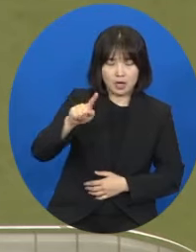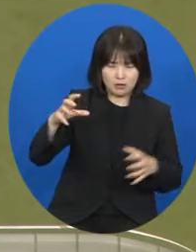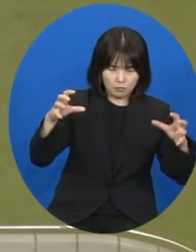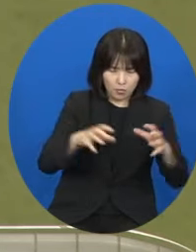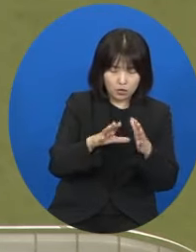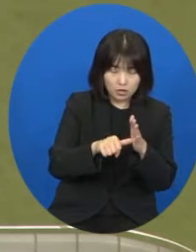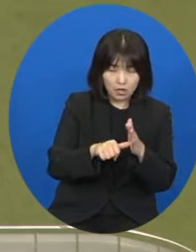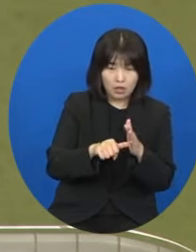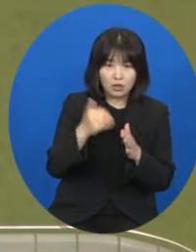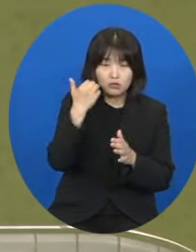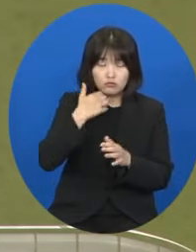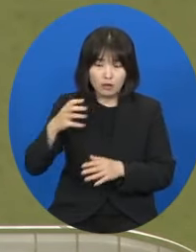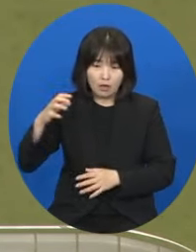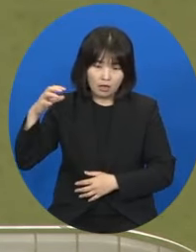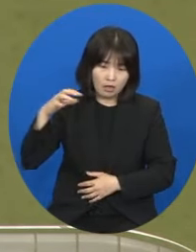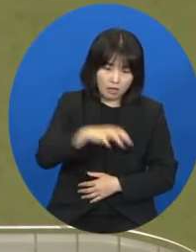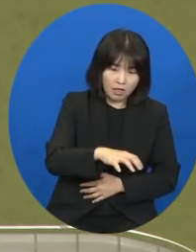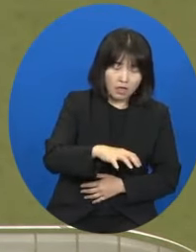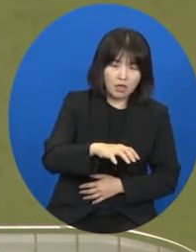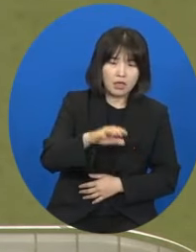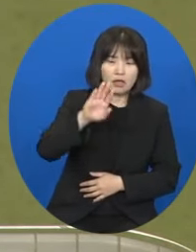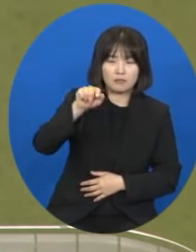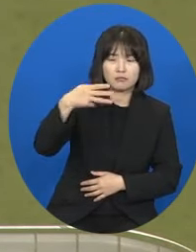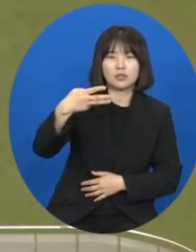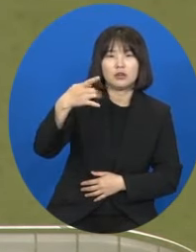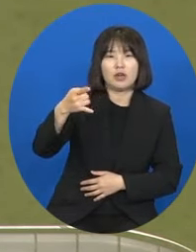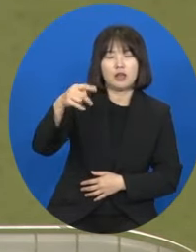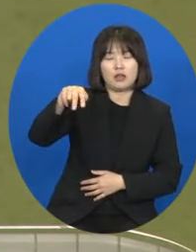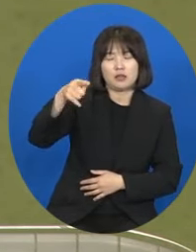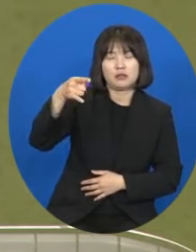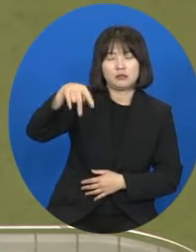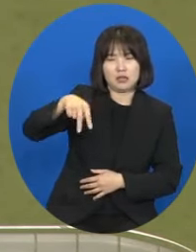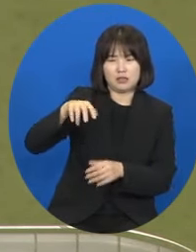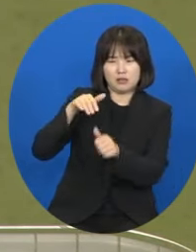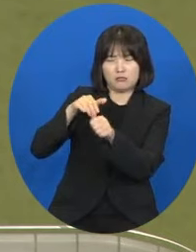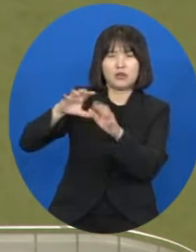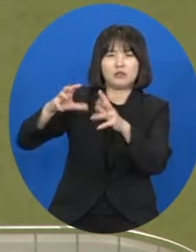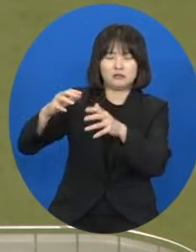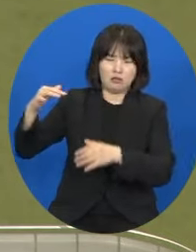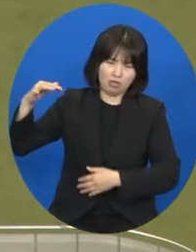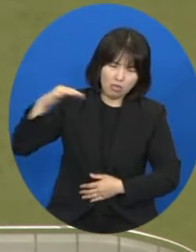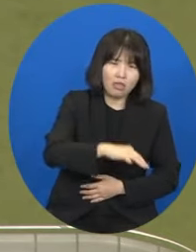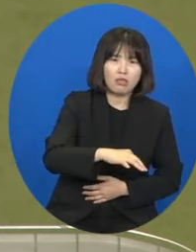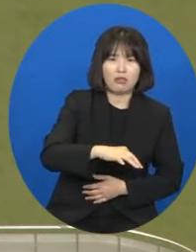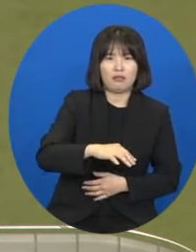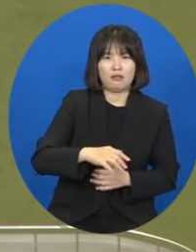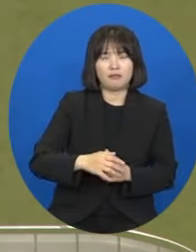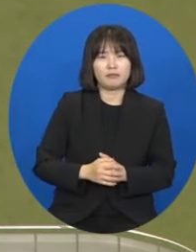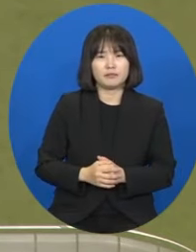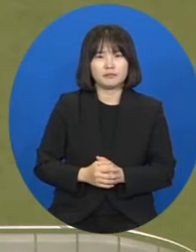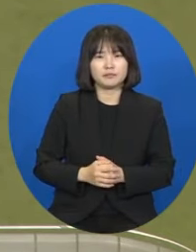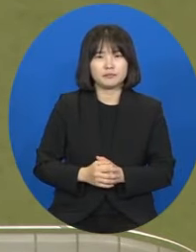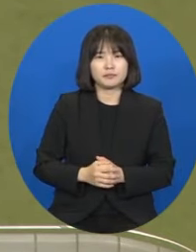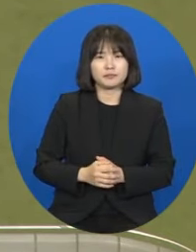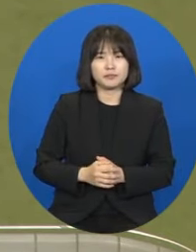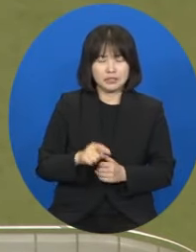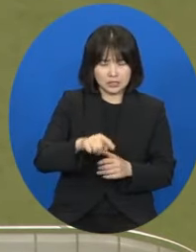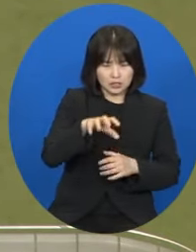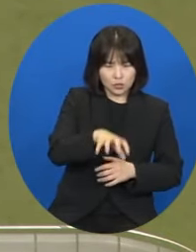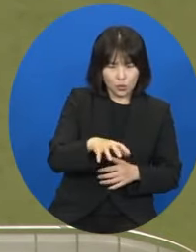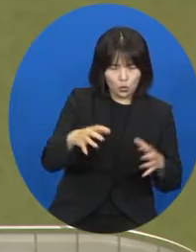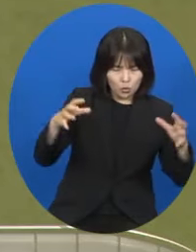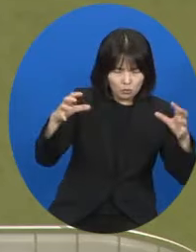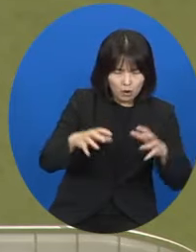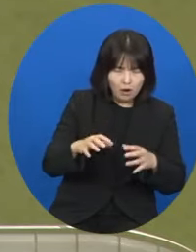블레셋이 쳐들어와요. 아니, 지난 20년간 쳐들어온 적이 없어요. 근데 마침 미스바에 모여서 하나님 우리가